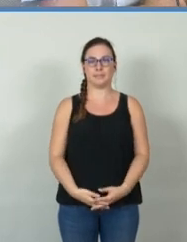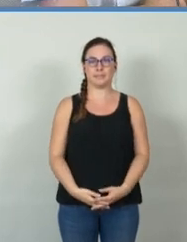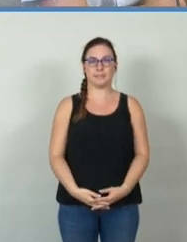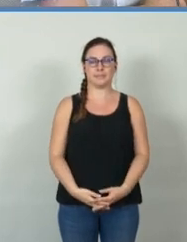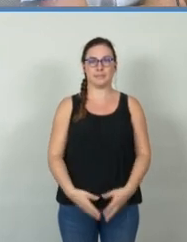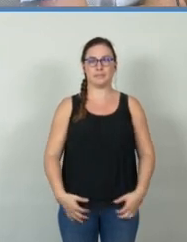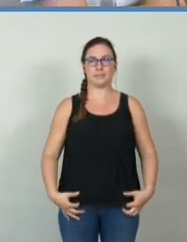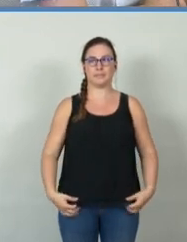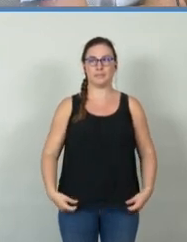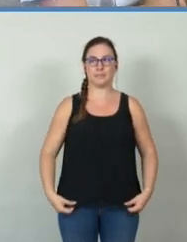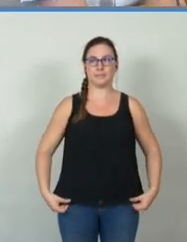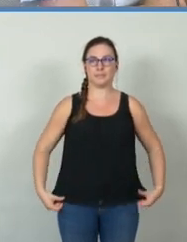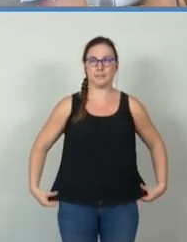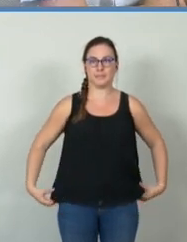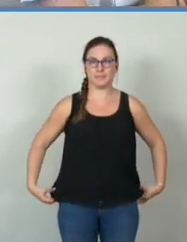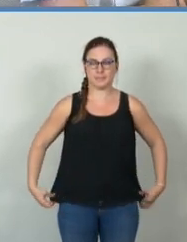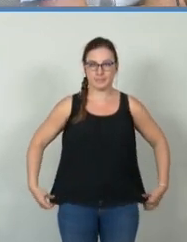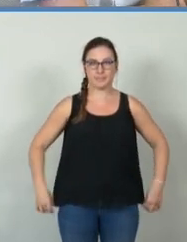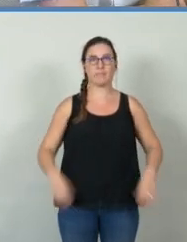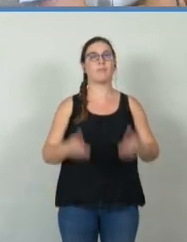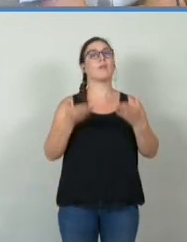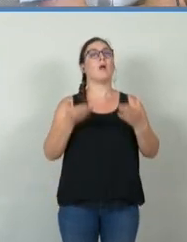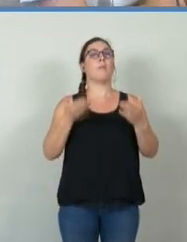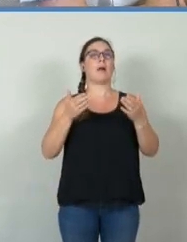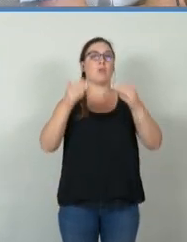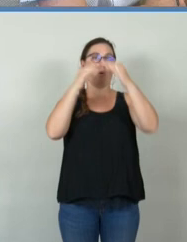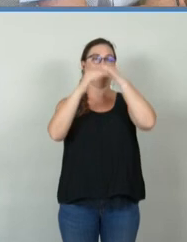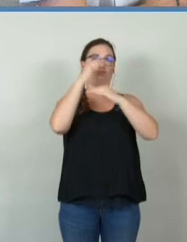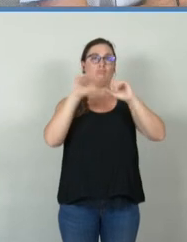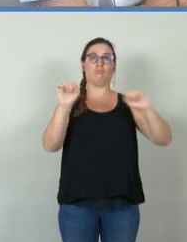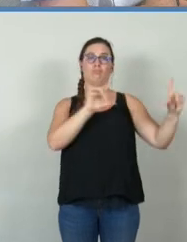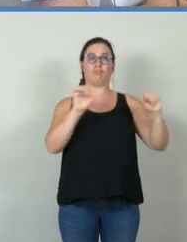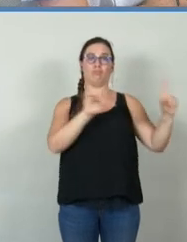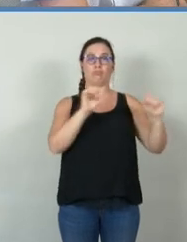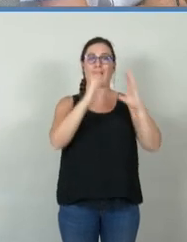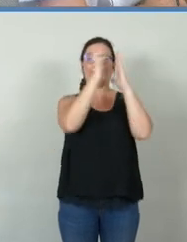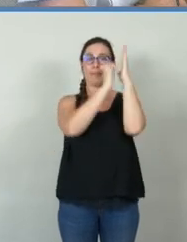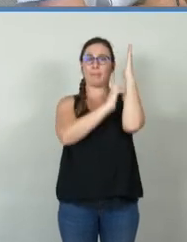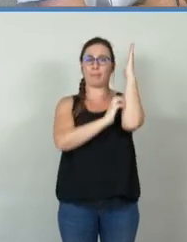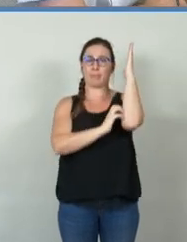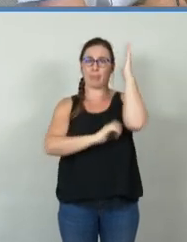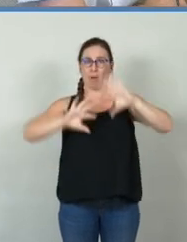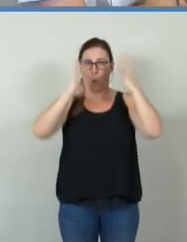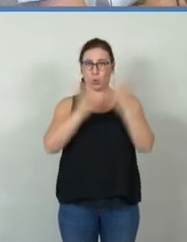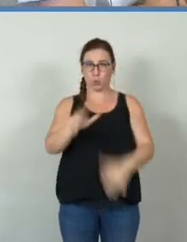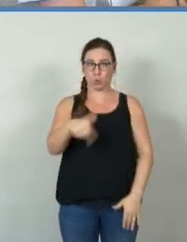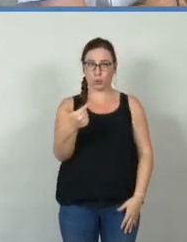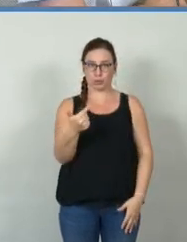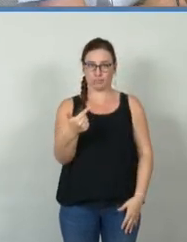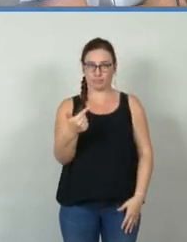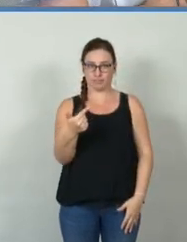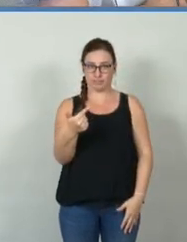allons présenter nous allons parcourir la présentation de 12 délibérations elle marche par